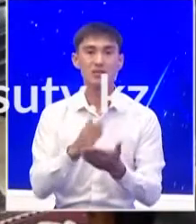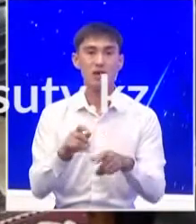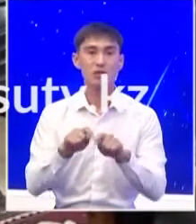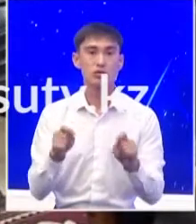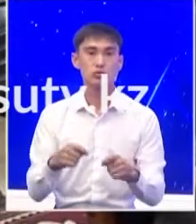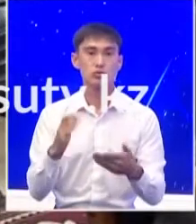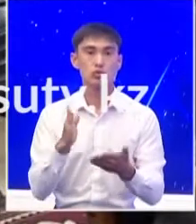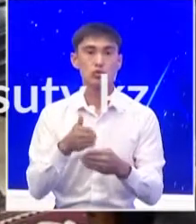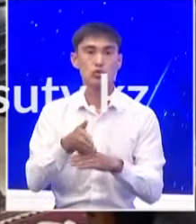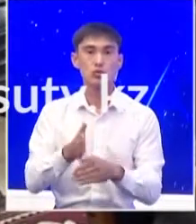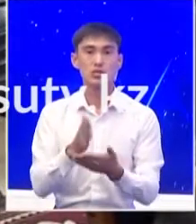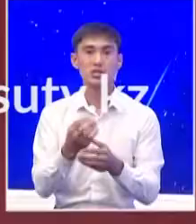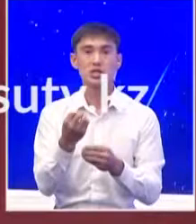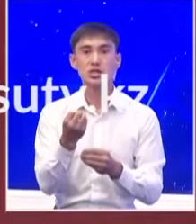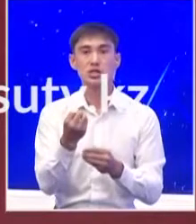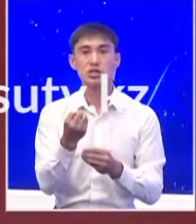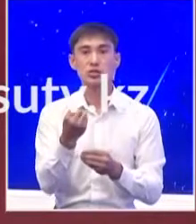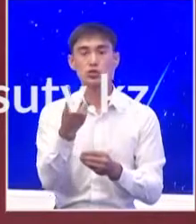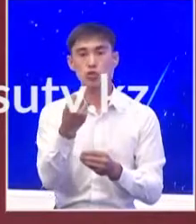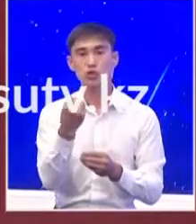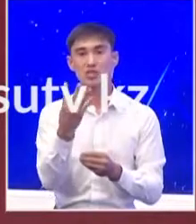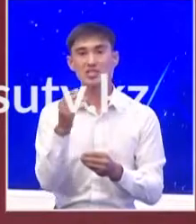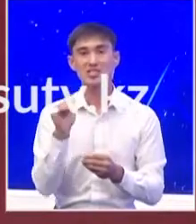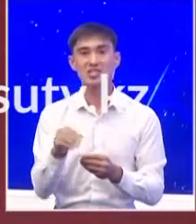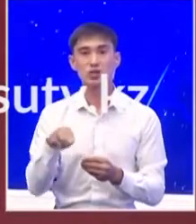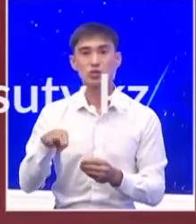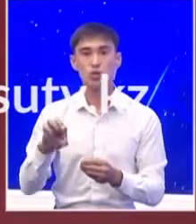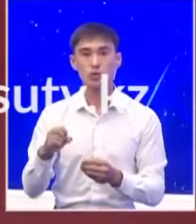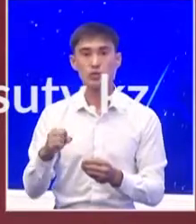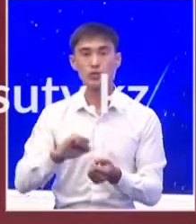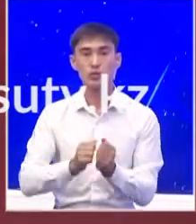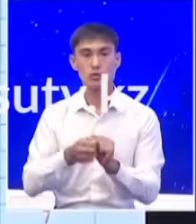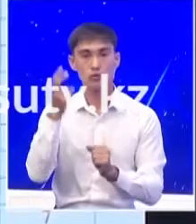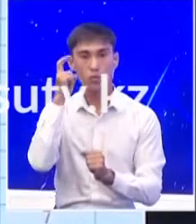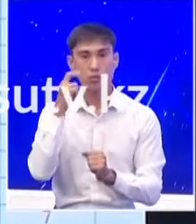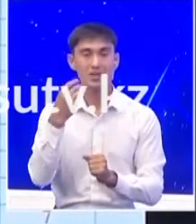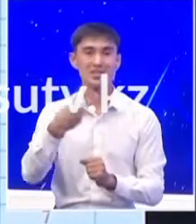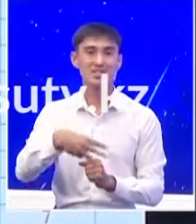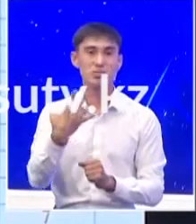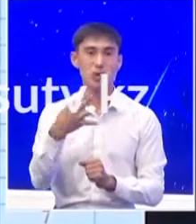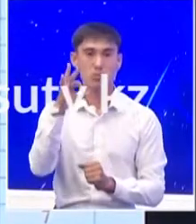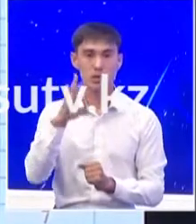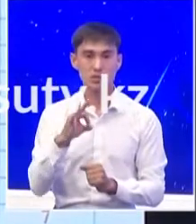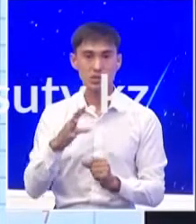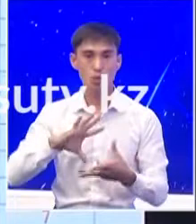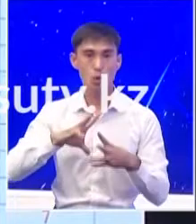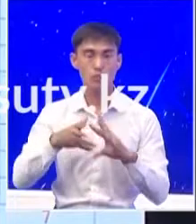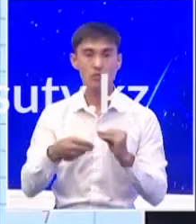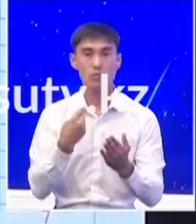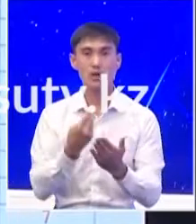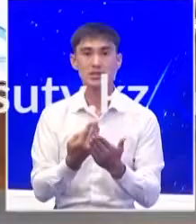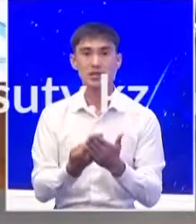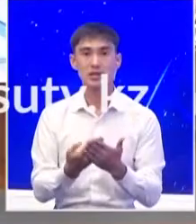открытом доступе есть почти 114 тысяч тонн твердого топлива, или 35% от общего